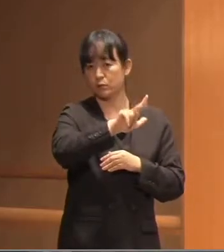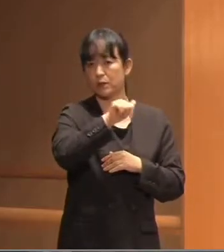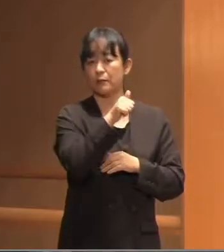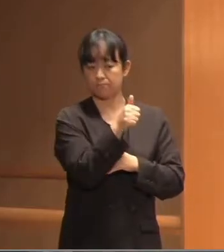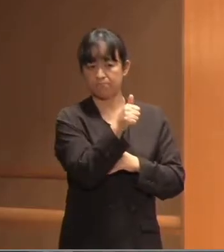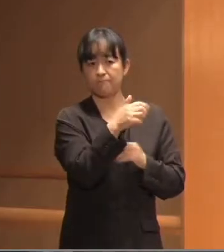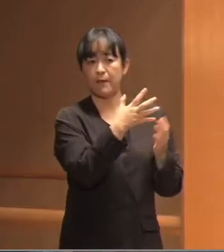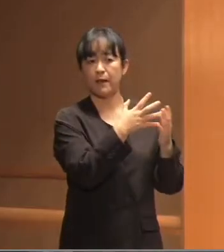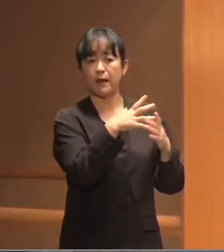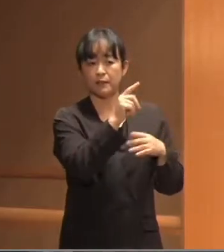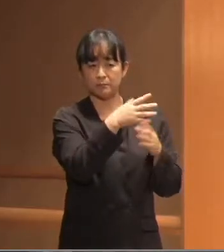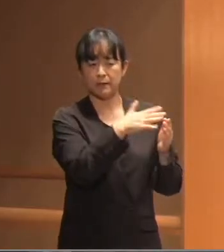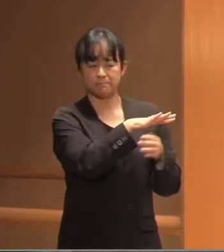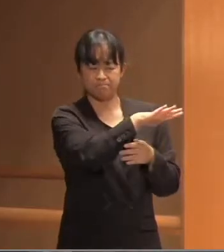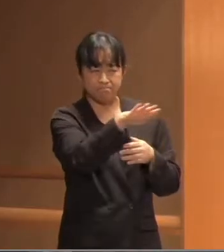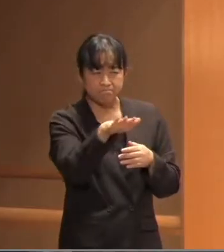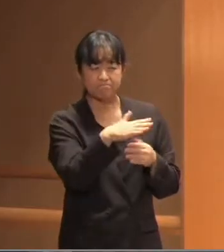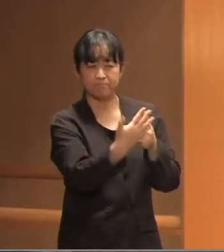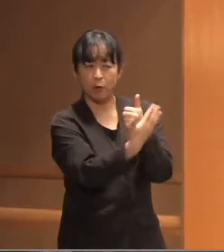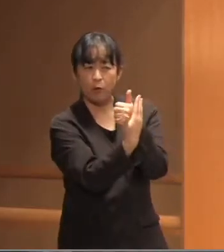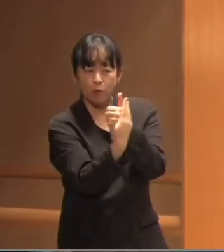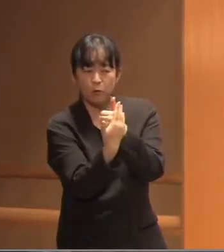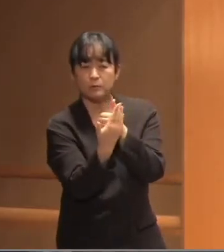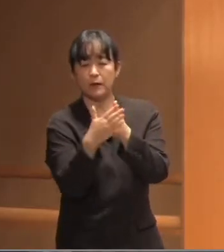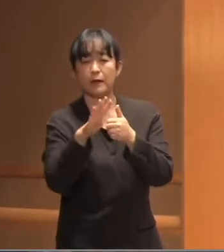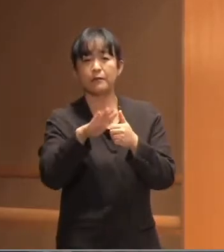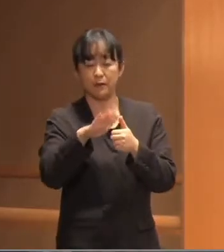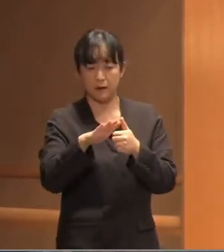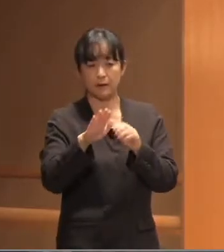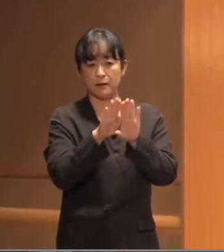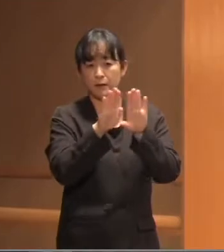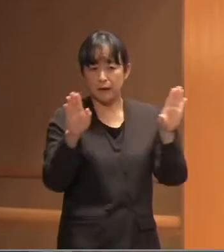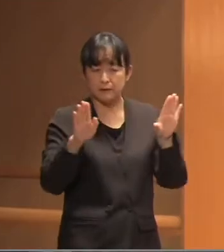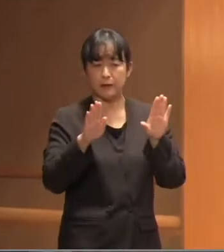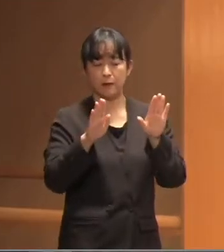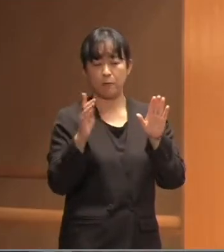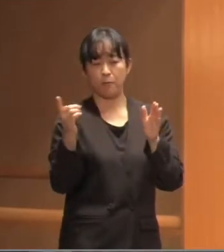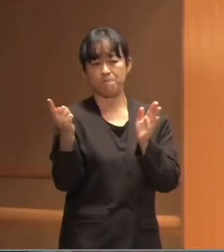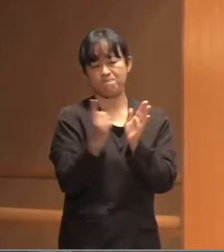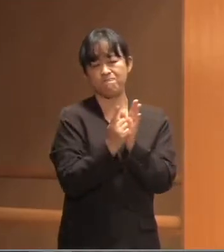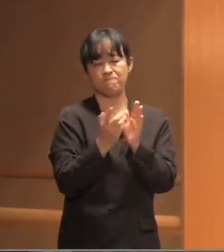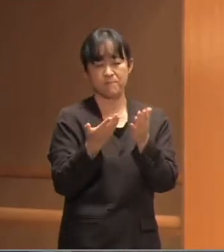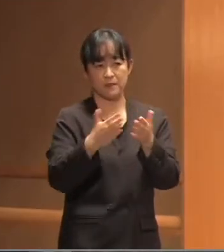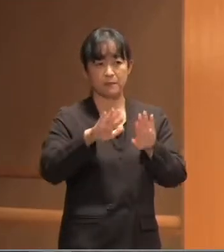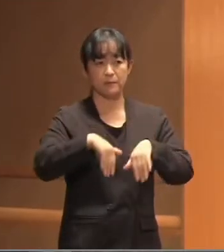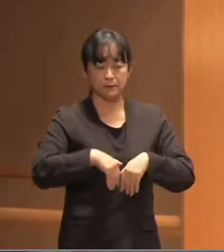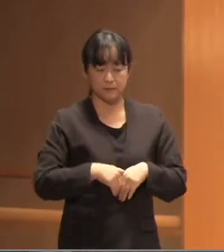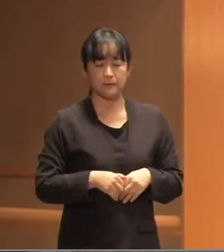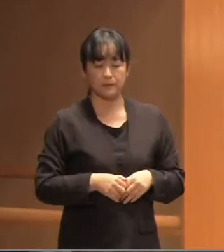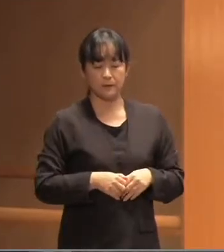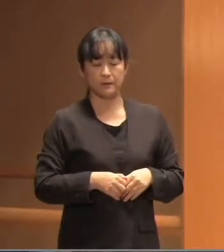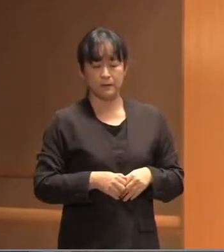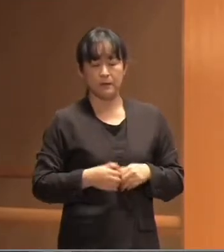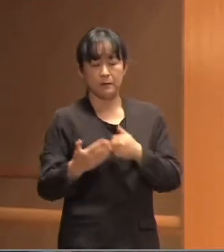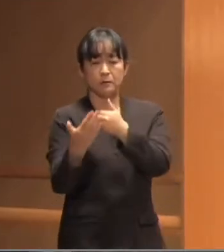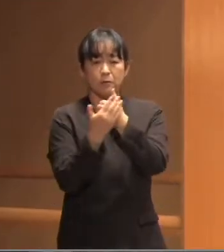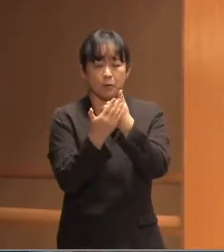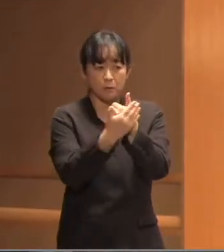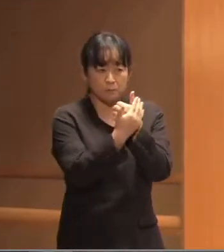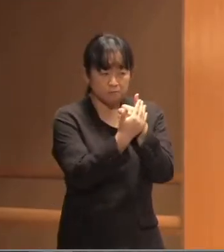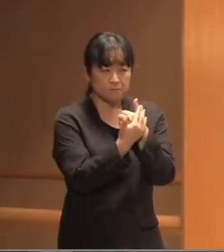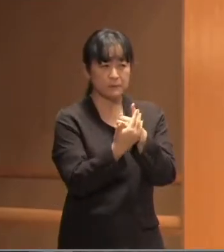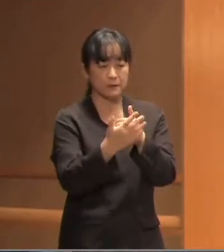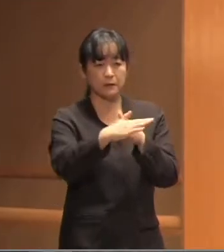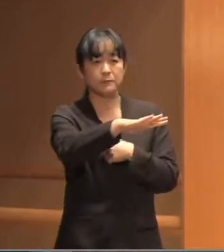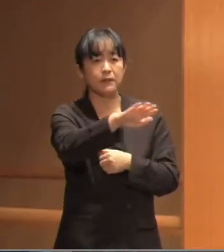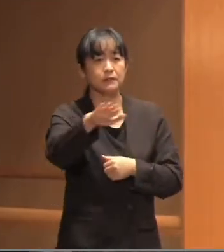方々のご協力を得て開催までこぎつけることができました。ご協力をいただき